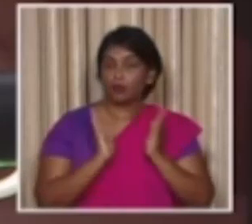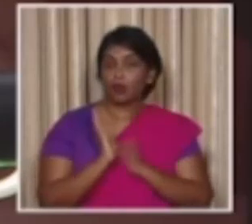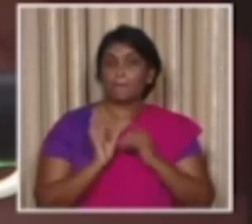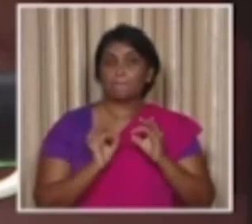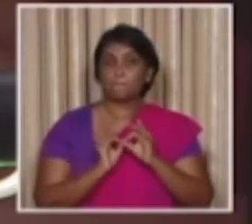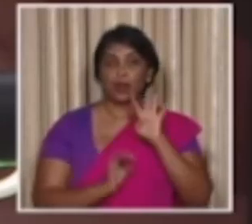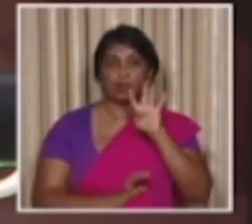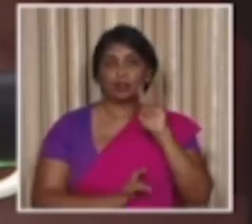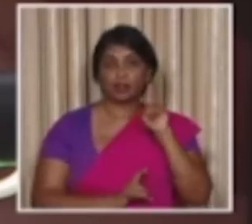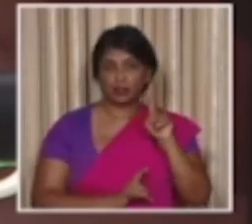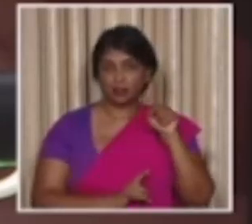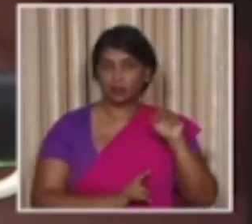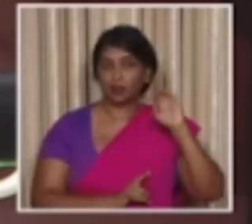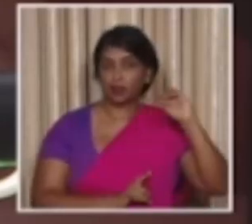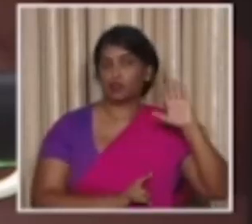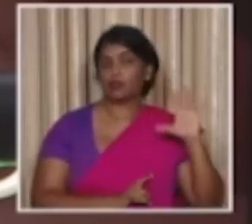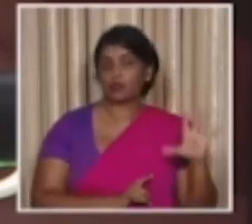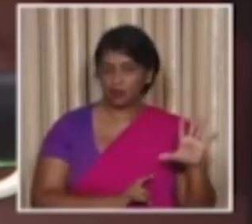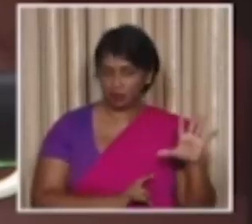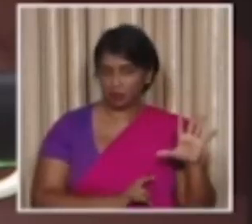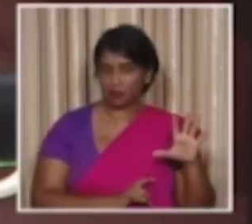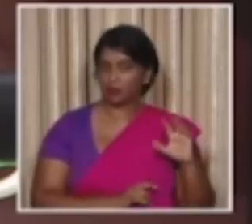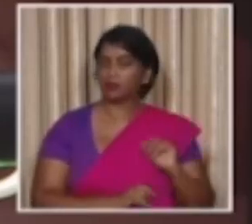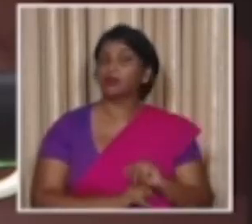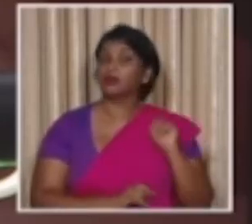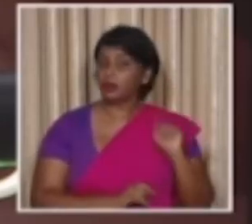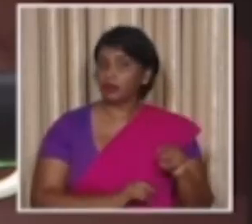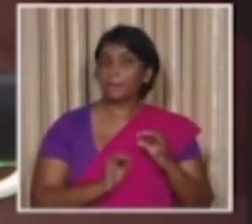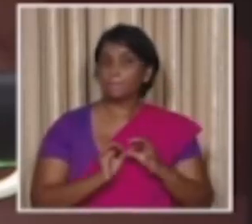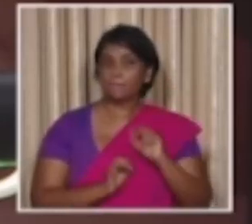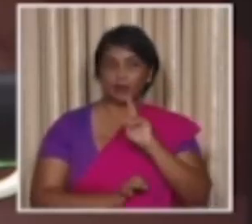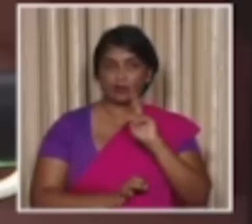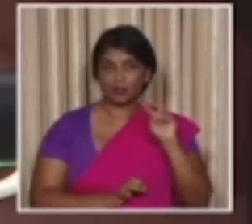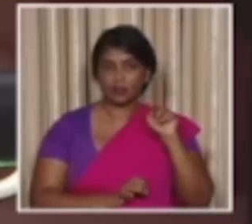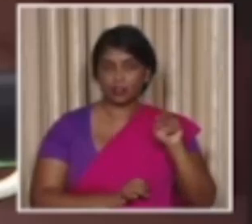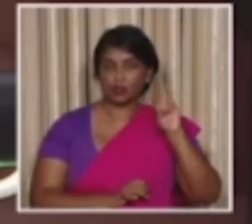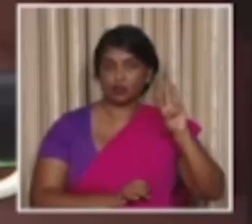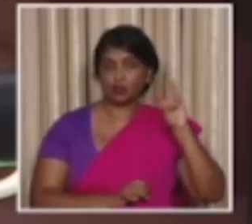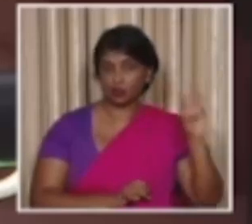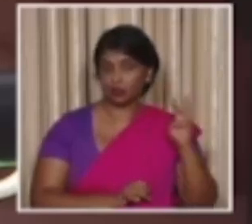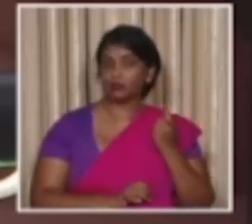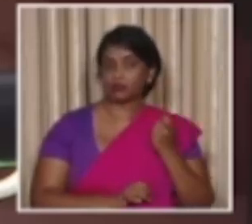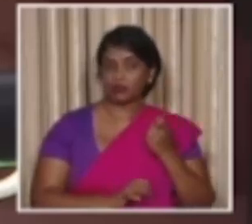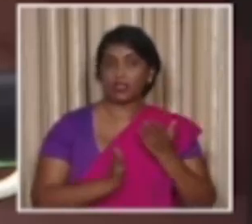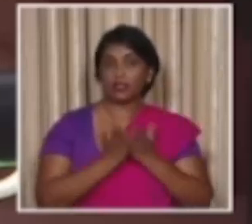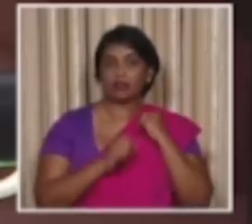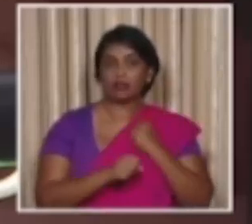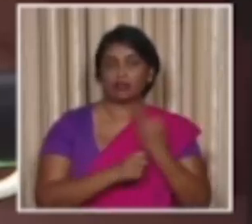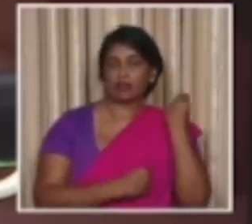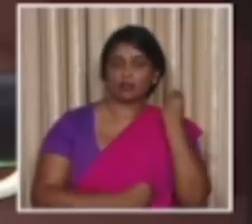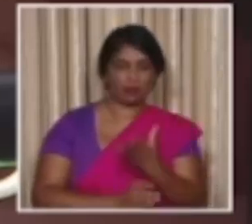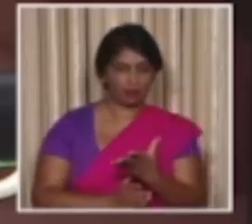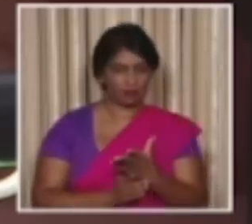बिलियन 41.05 वनातर एन रुपयाल बिलियन 22.33 प्रमाणक इंदियानु राजे प्रदानयक